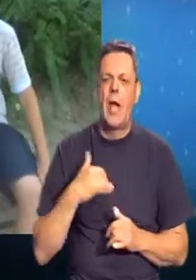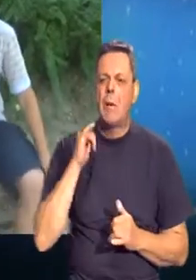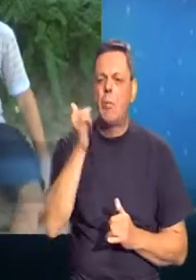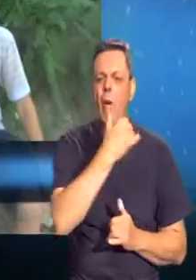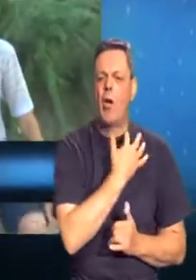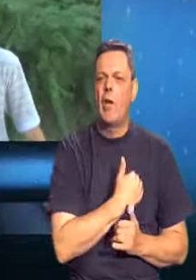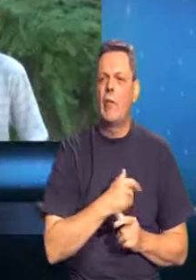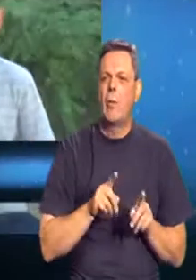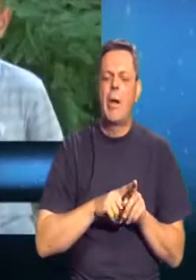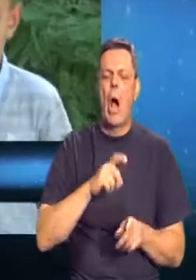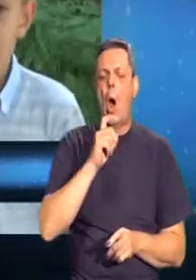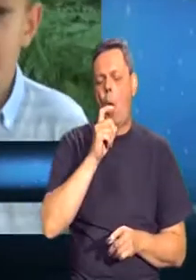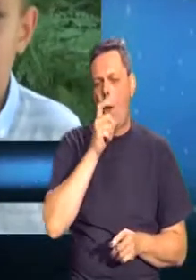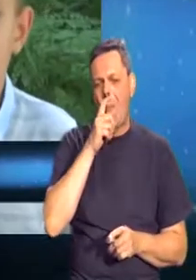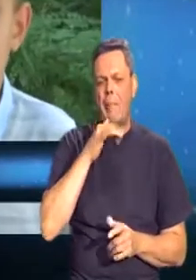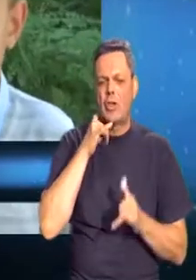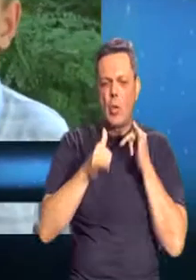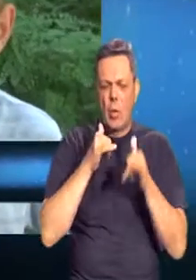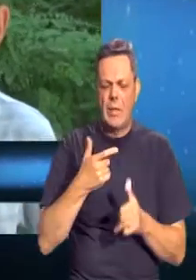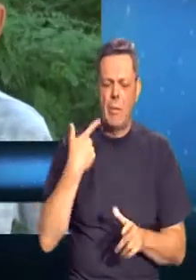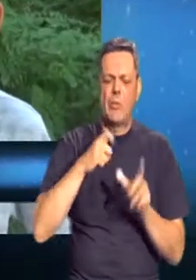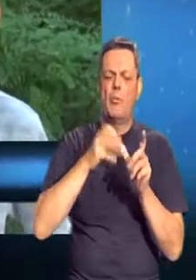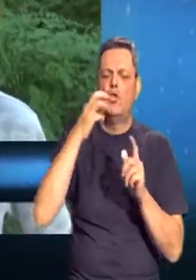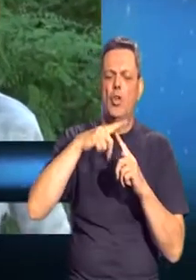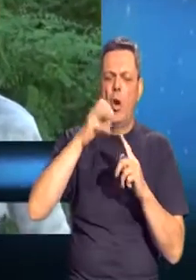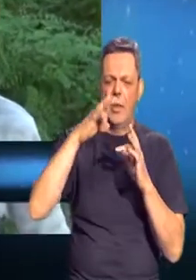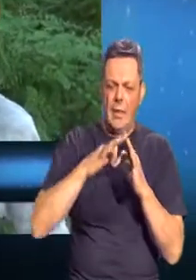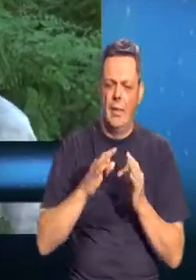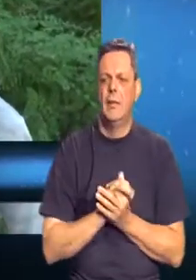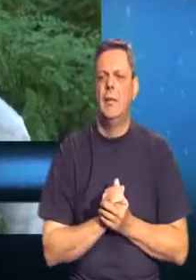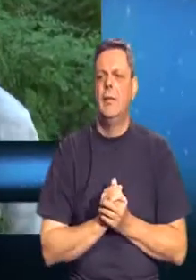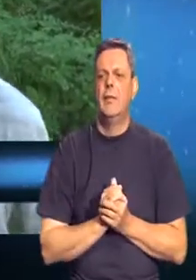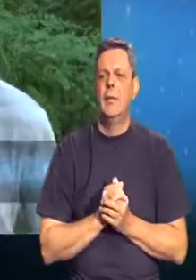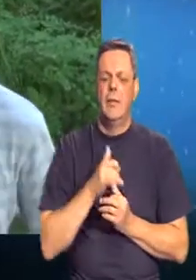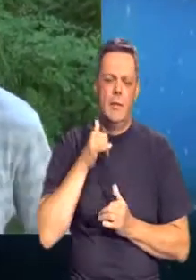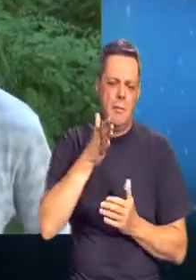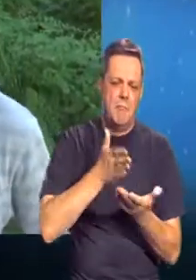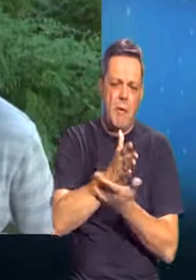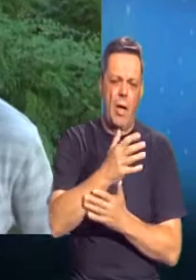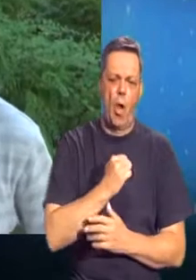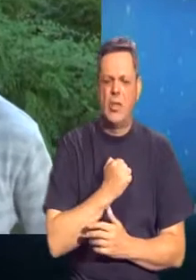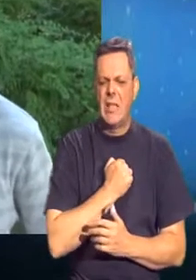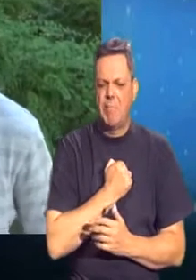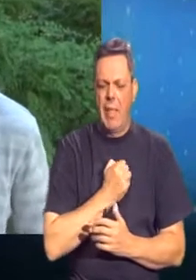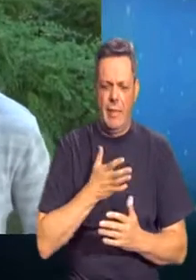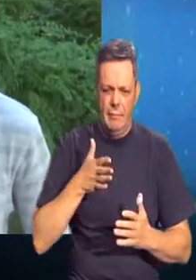Putovao sam Hrvatskom kao njemački turist. Bio sam na Šolti, prošao sam kroz Split.